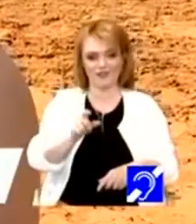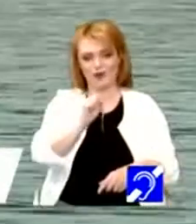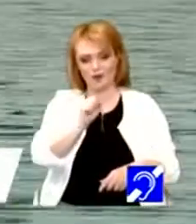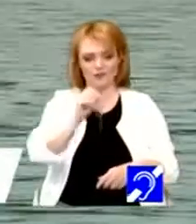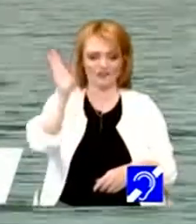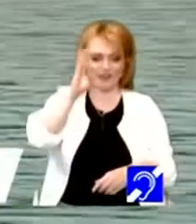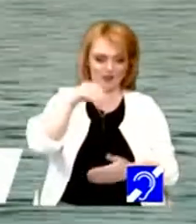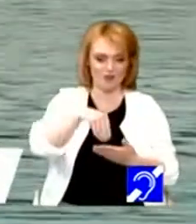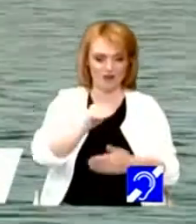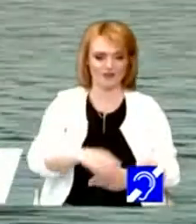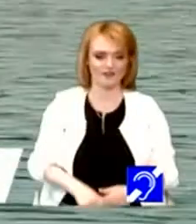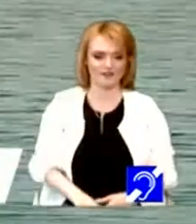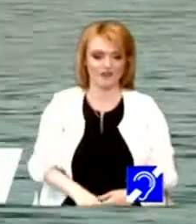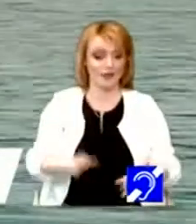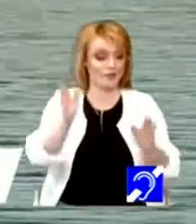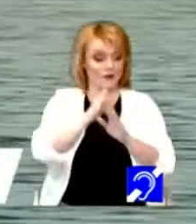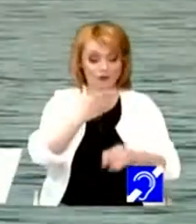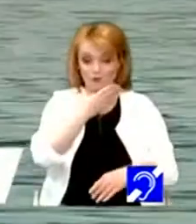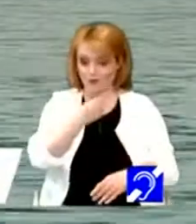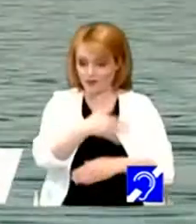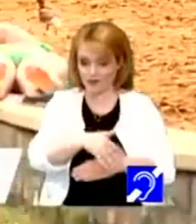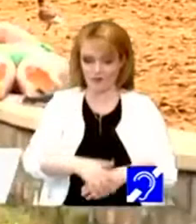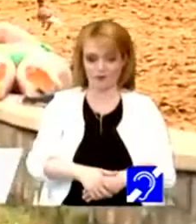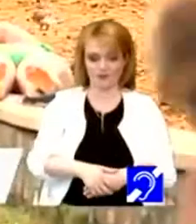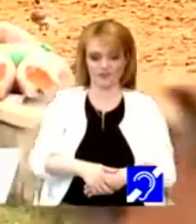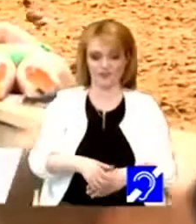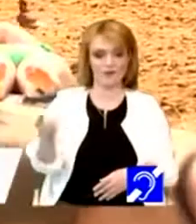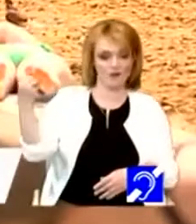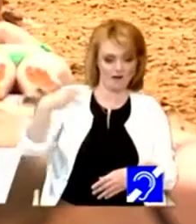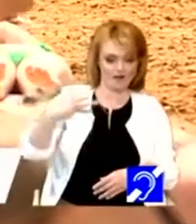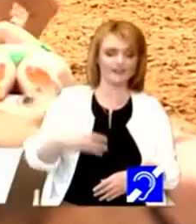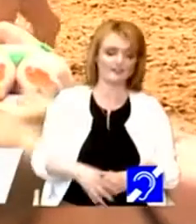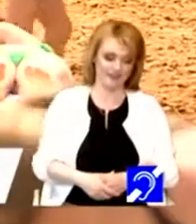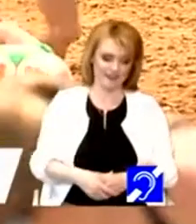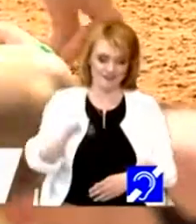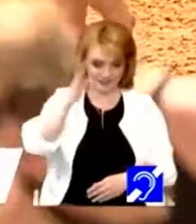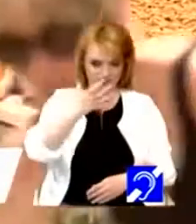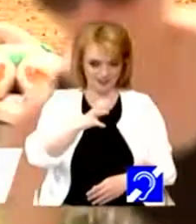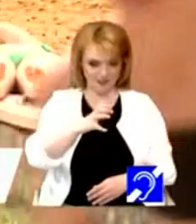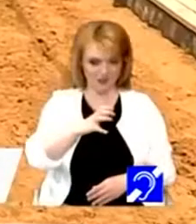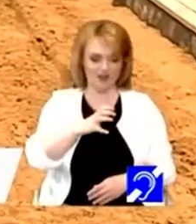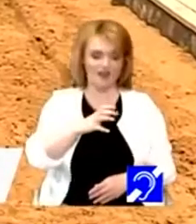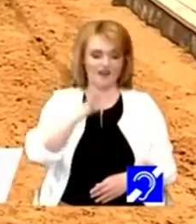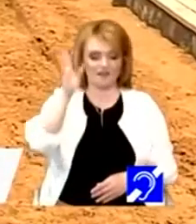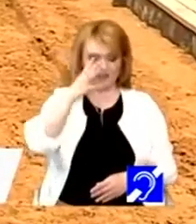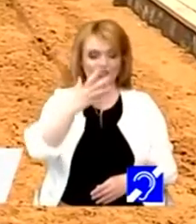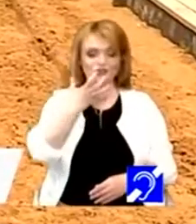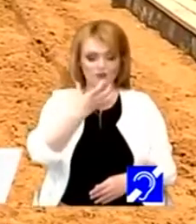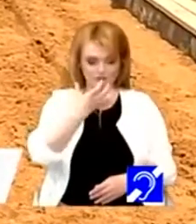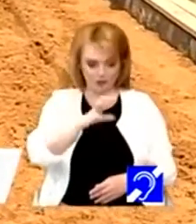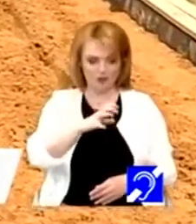înghețată, o apă. Хорошая погода. Să grăiți? Da. Как вода? Теплая, но грязная. Песок